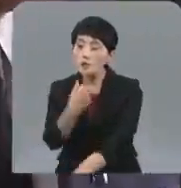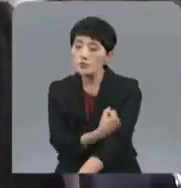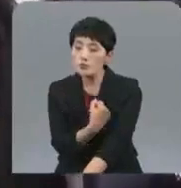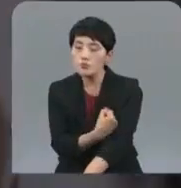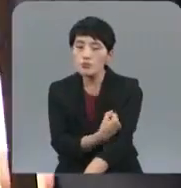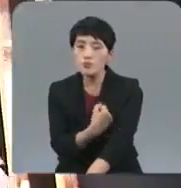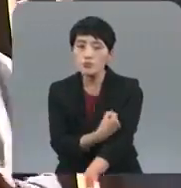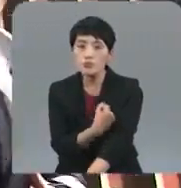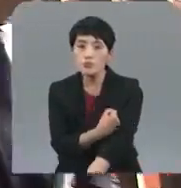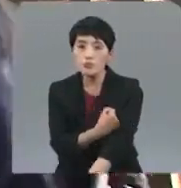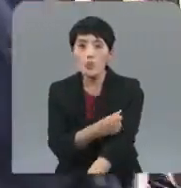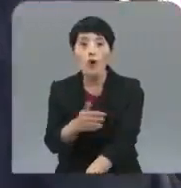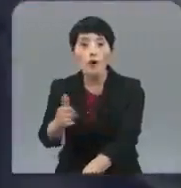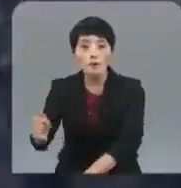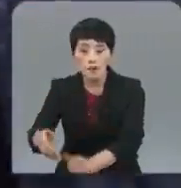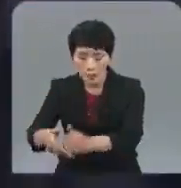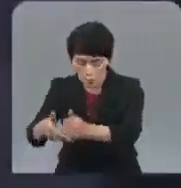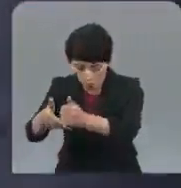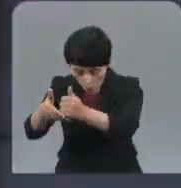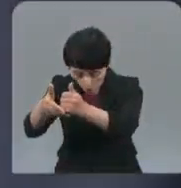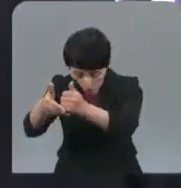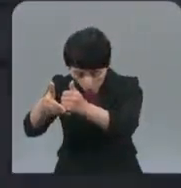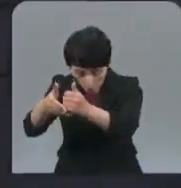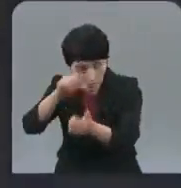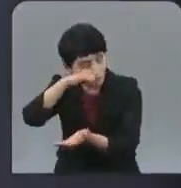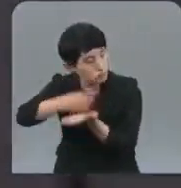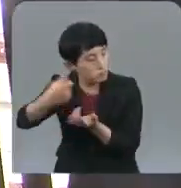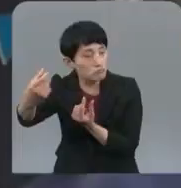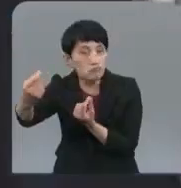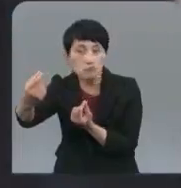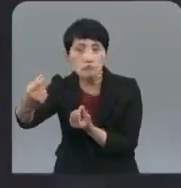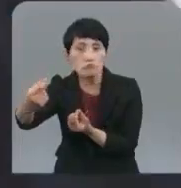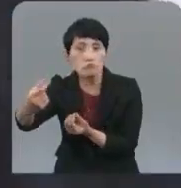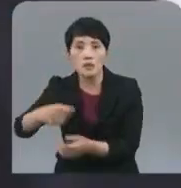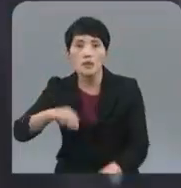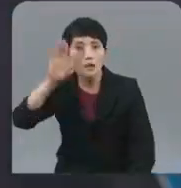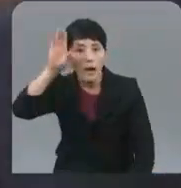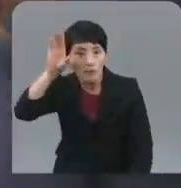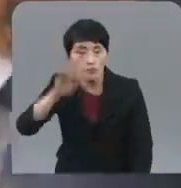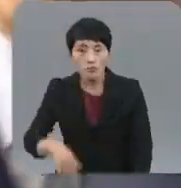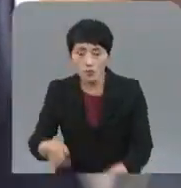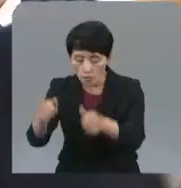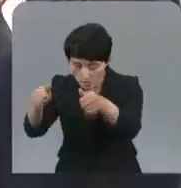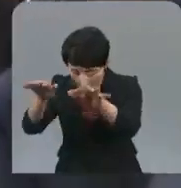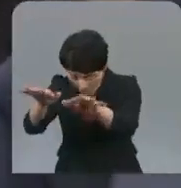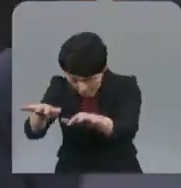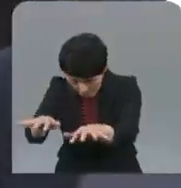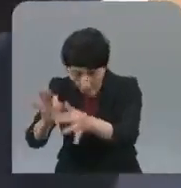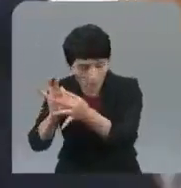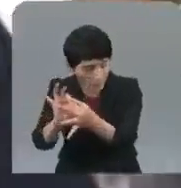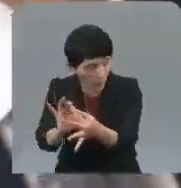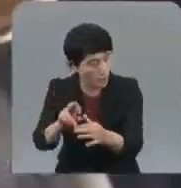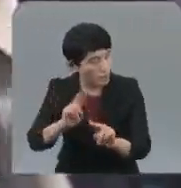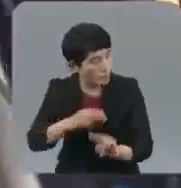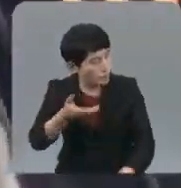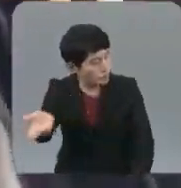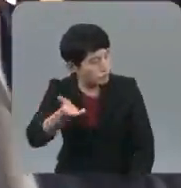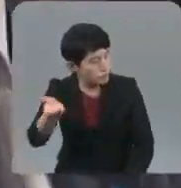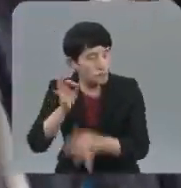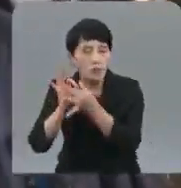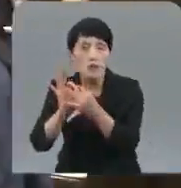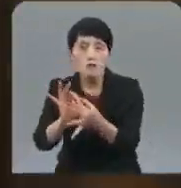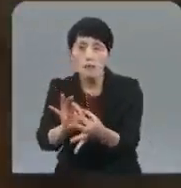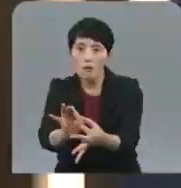son principe de renforcer ses relations avec ses voisins sud-coréens chinois ne change pas mais qu' est normal de montrer sa reconnaissance